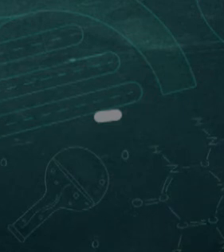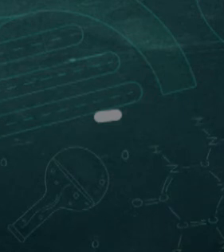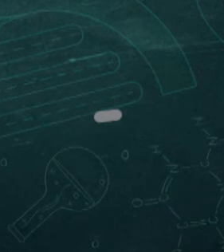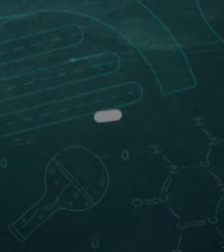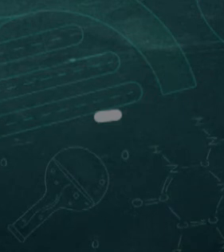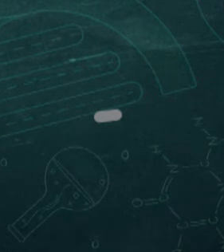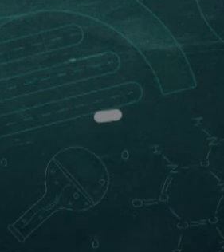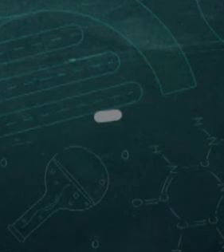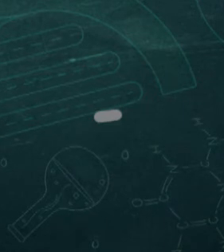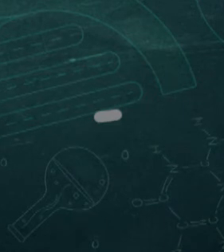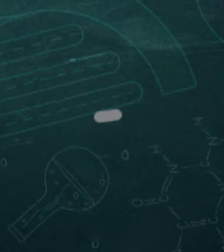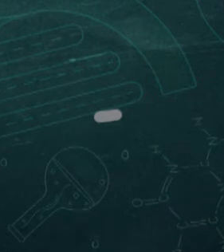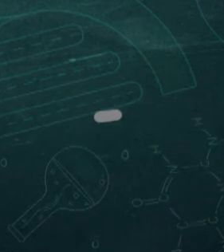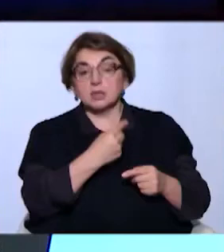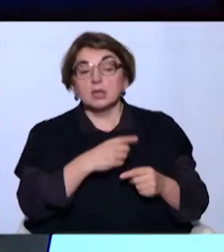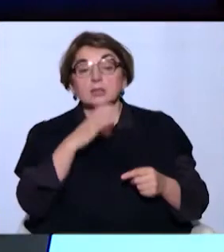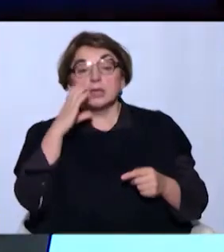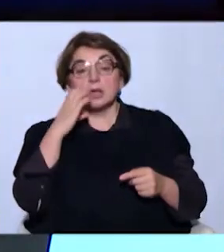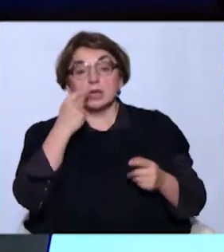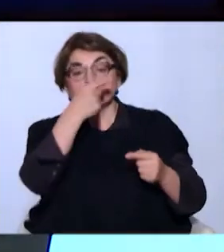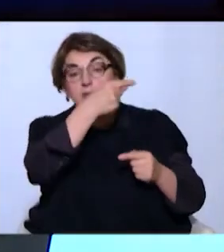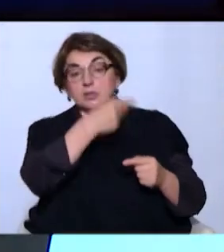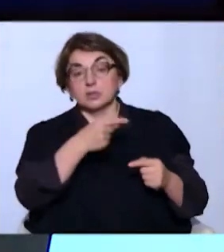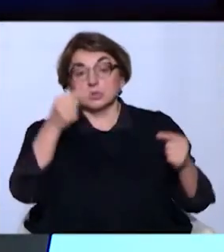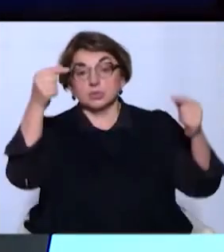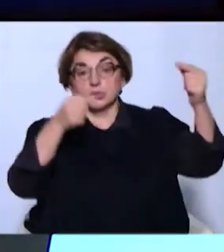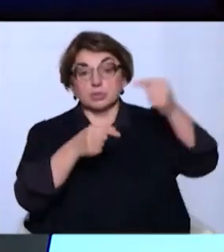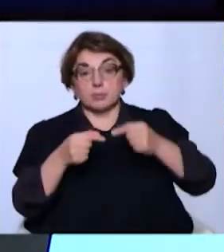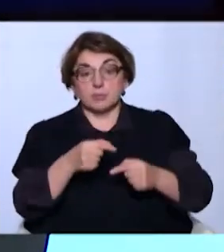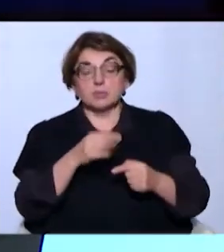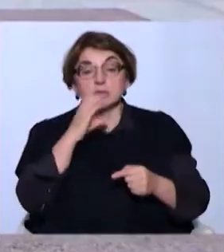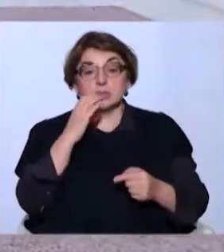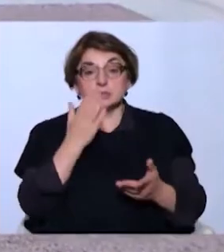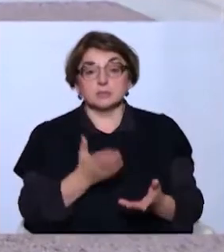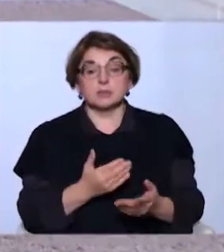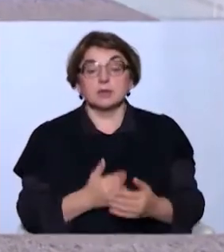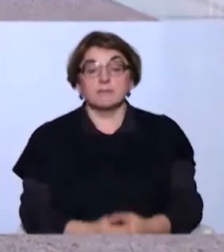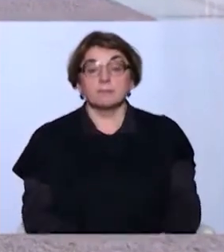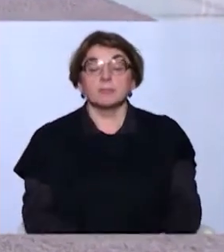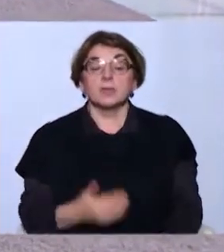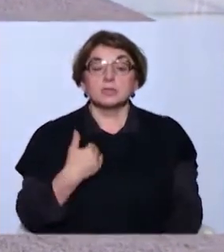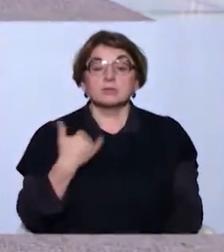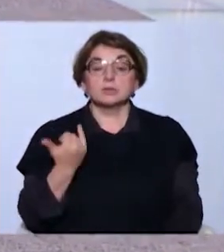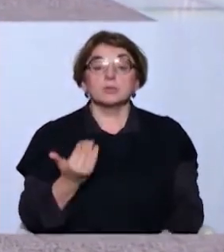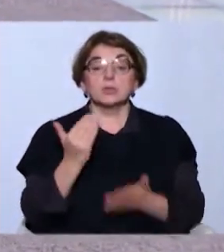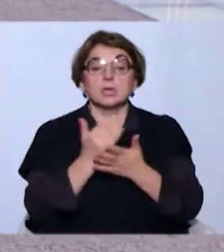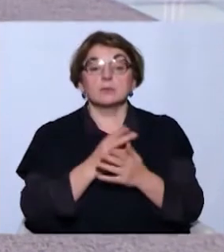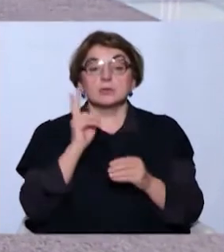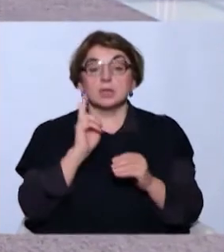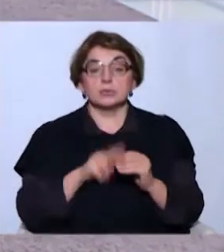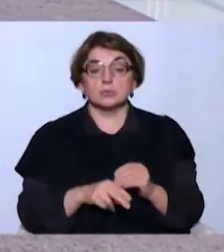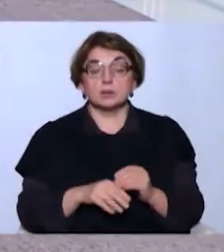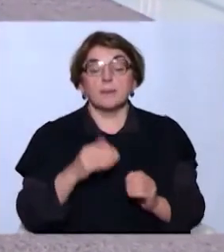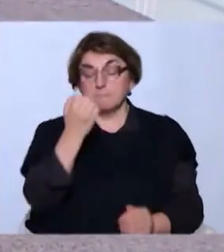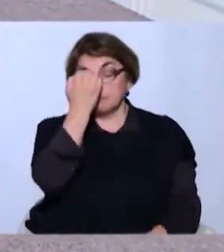რა ნიშნები აქვს ტიპს და მის შესაბამის კლასებს. დღევანდელი